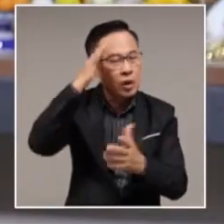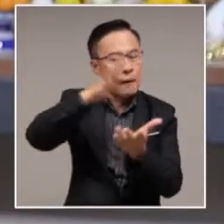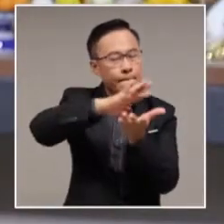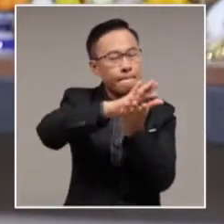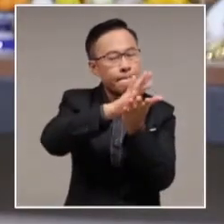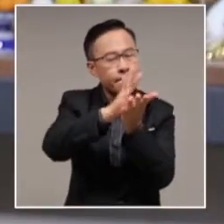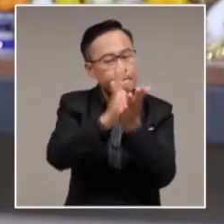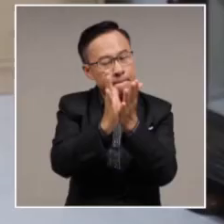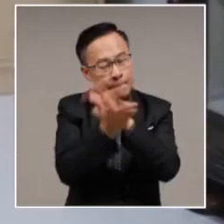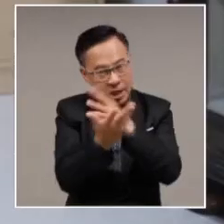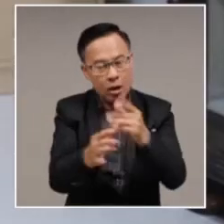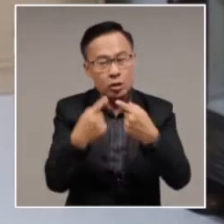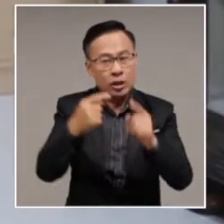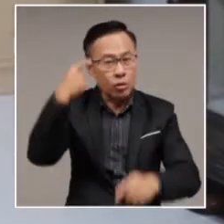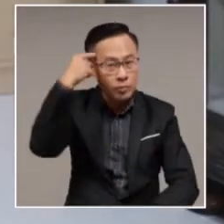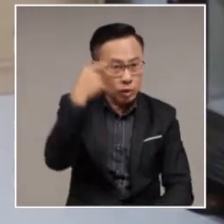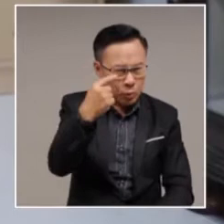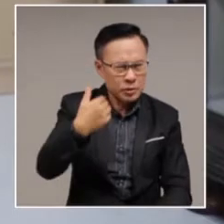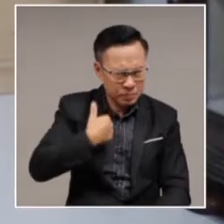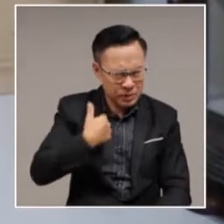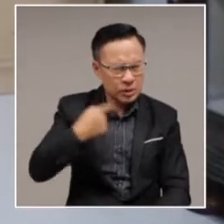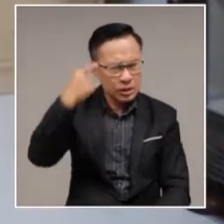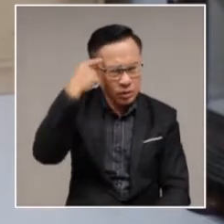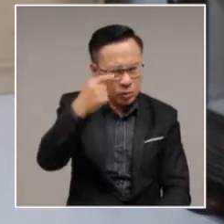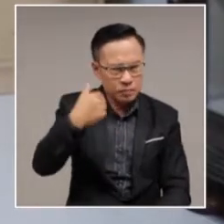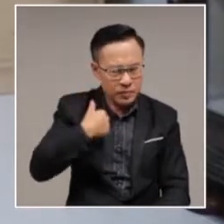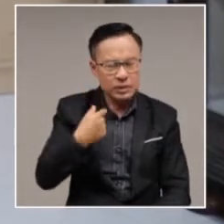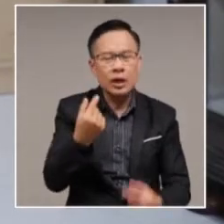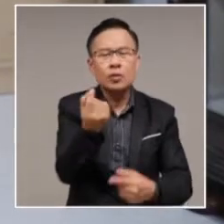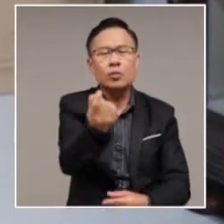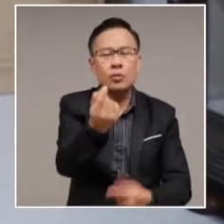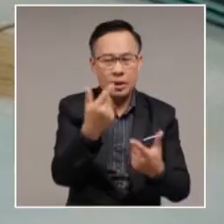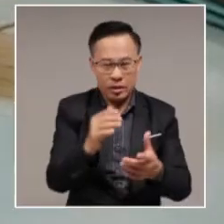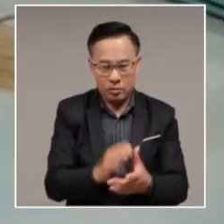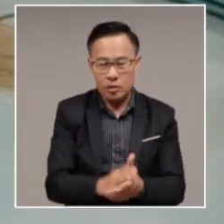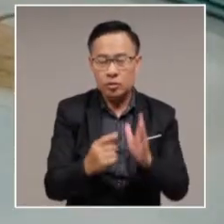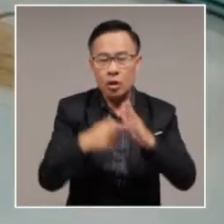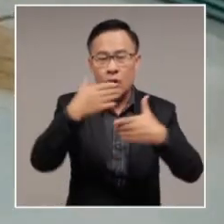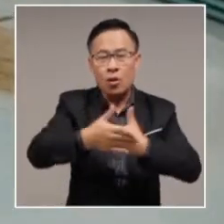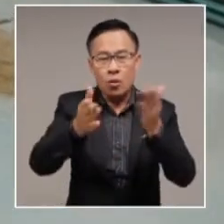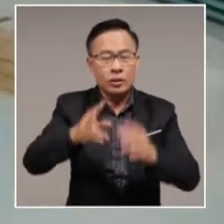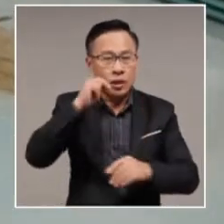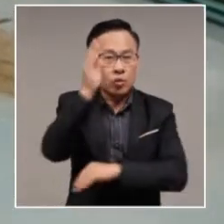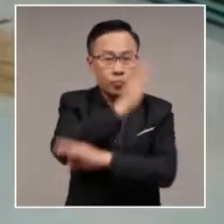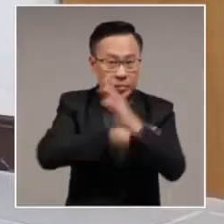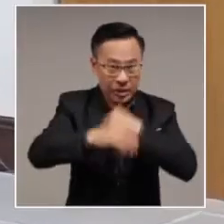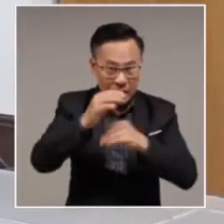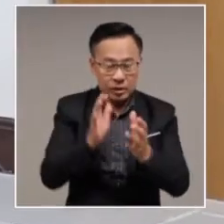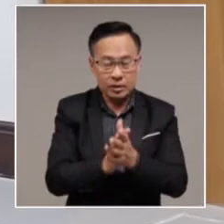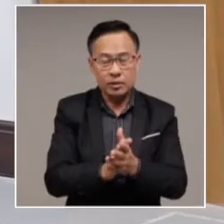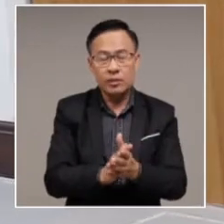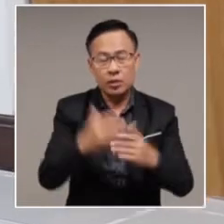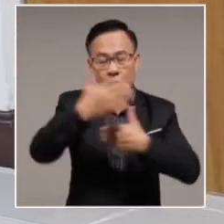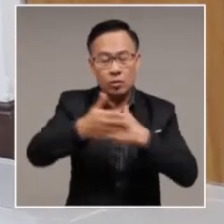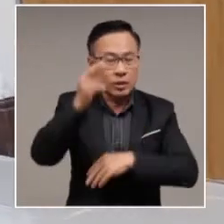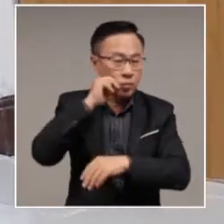แล้ว ค่ะแต่ก็มีส่วนน้อยที่แบบลืมคำนึงถึงอะไรอย่างเงี้ยก็มีบ้างที่แบบยังคงใช้ห้องน้ำคนพิการอยู่ทั้งที่ตัว